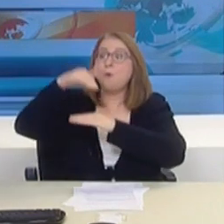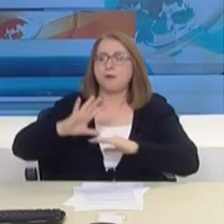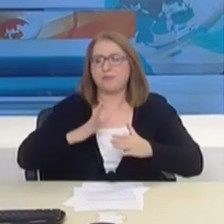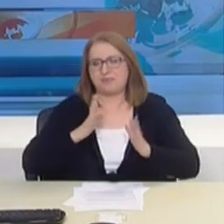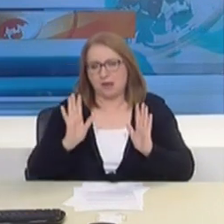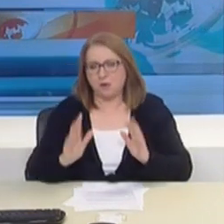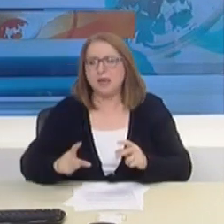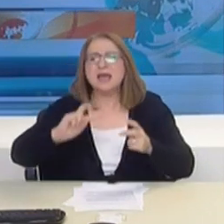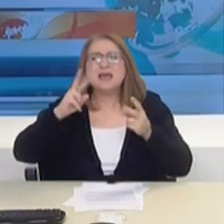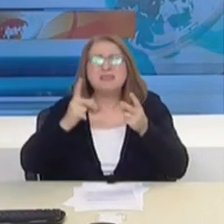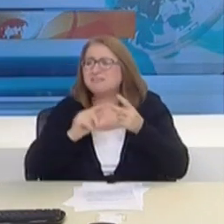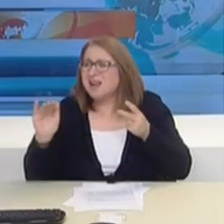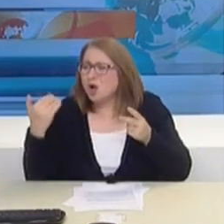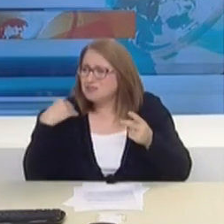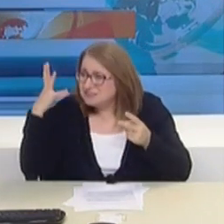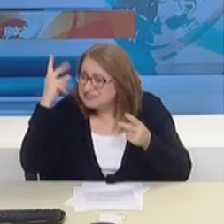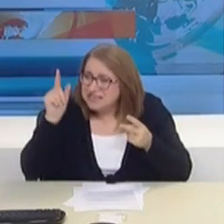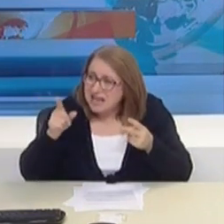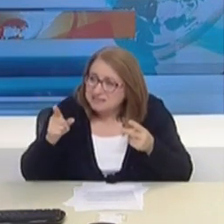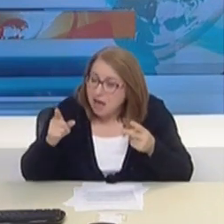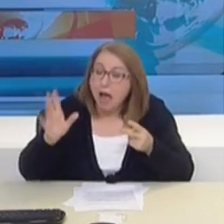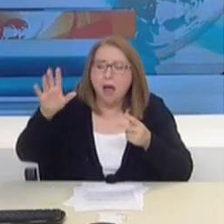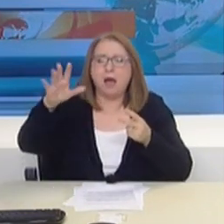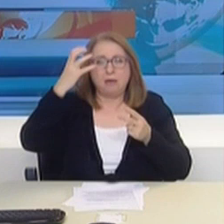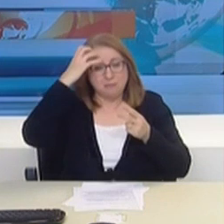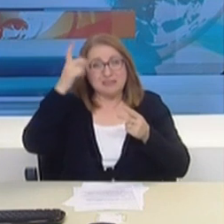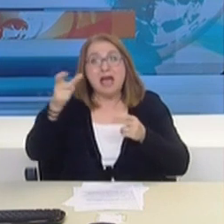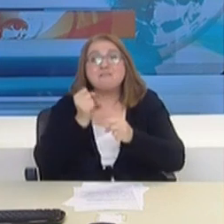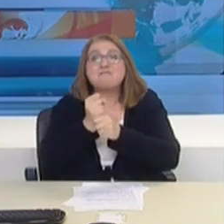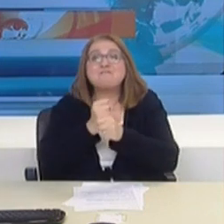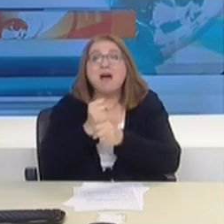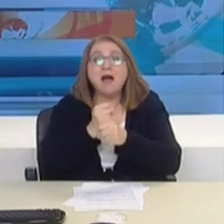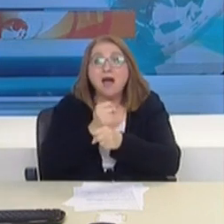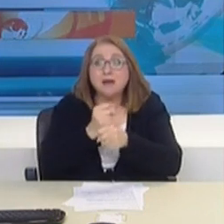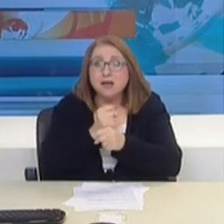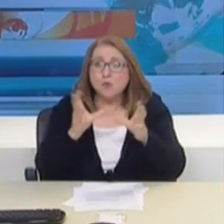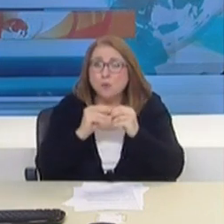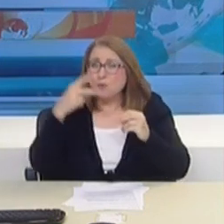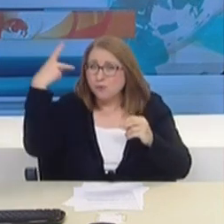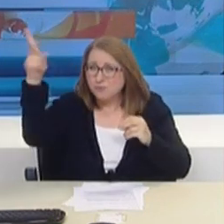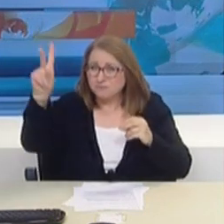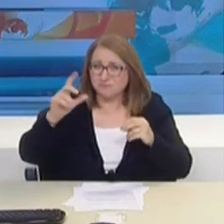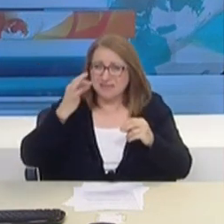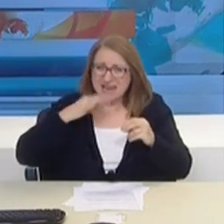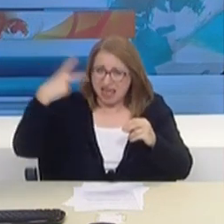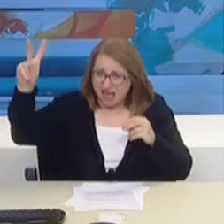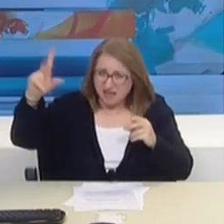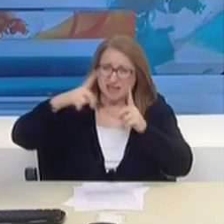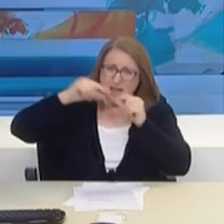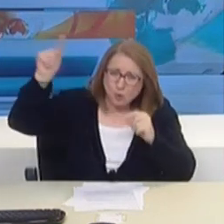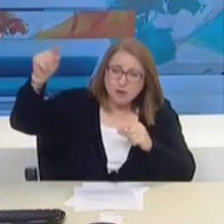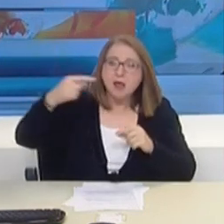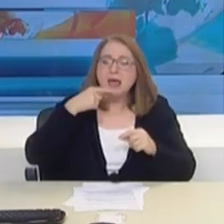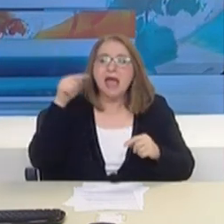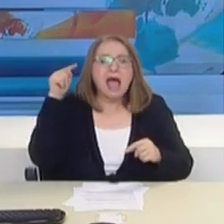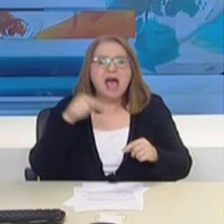Το φάρμακο, ναι. Το φάρμακο λοιπόν από την Ιαπωνία, το οποίο είναι αντιϊκό φάρμακο που χρησιμοποιείται για τη γρήπη. Εδώ θέλω να πω ότι